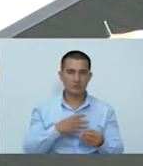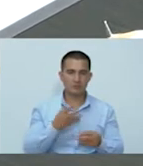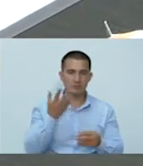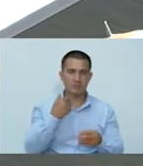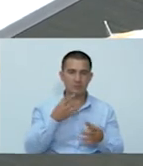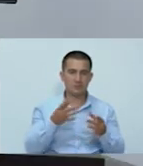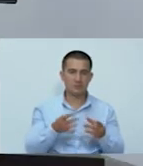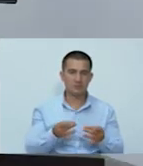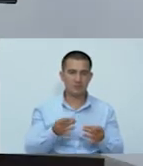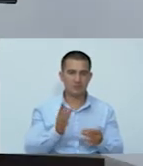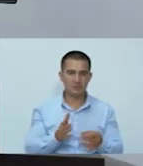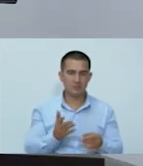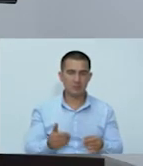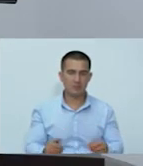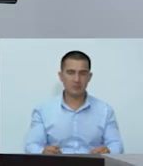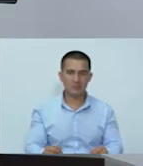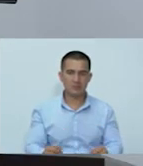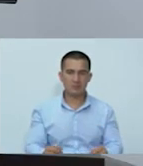yopishtirganda